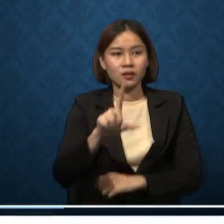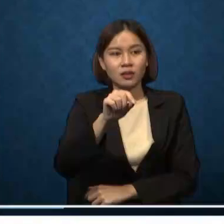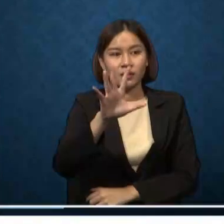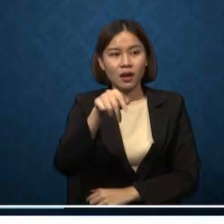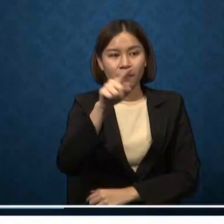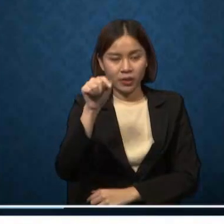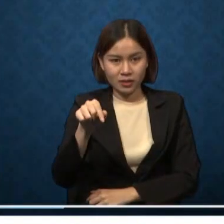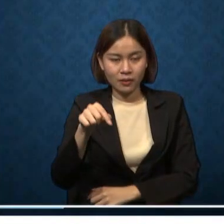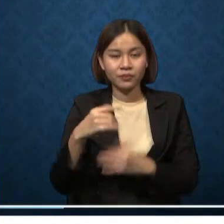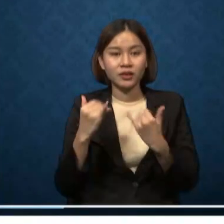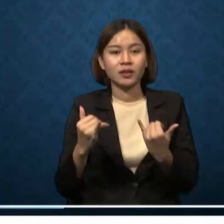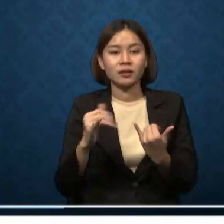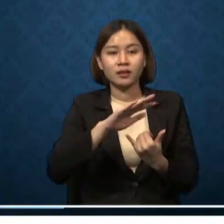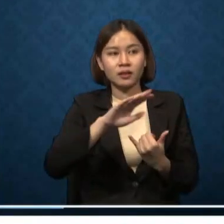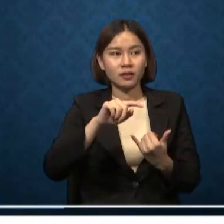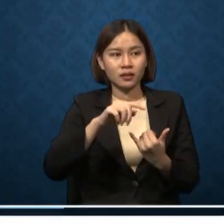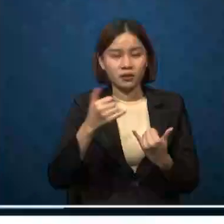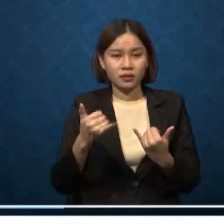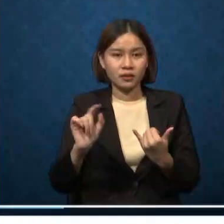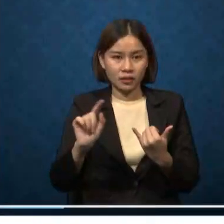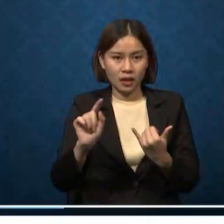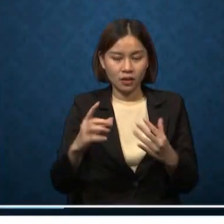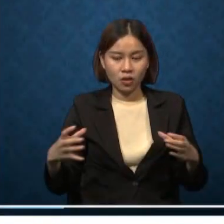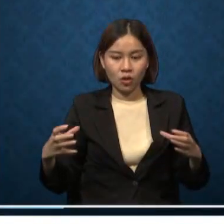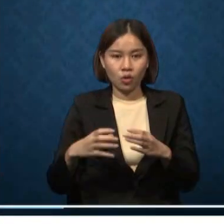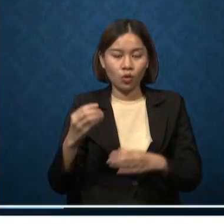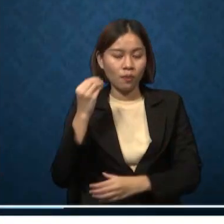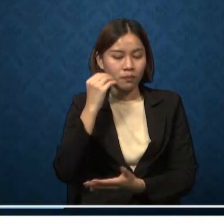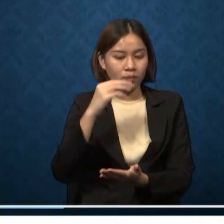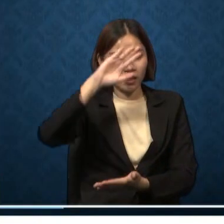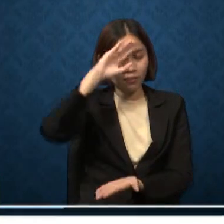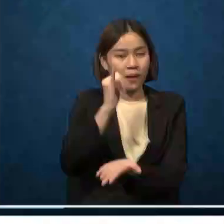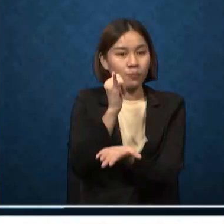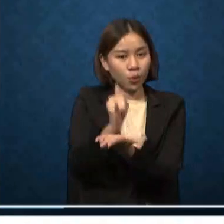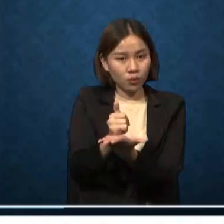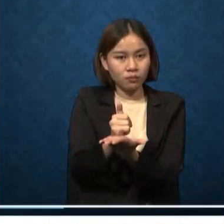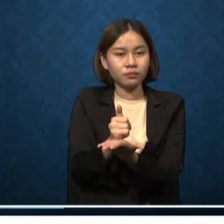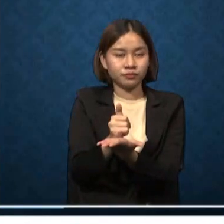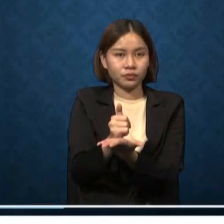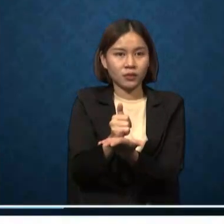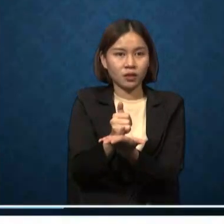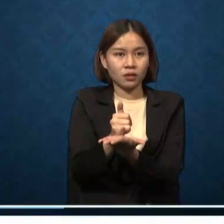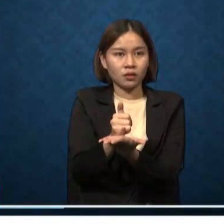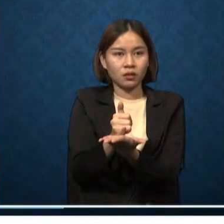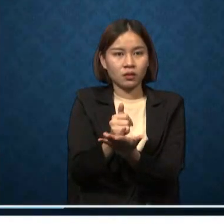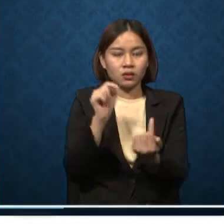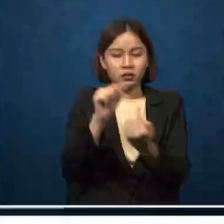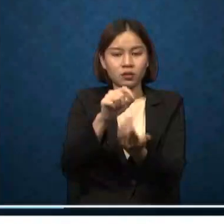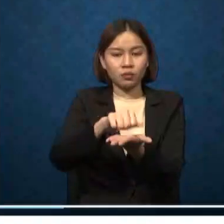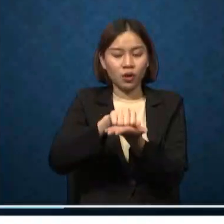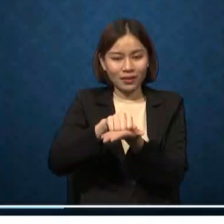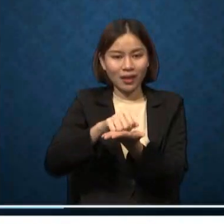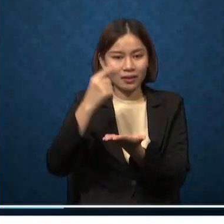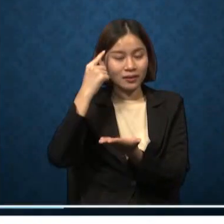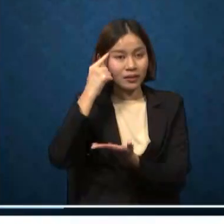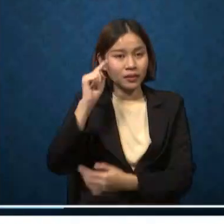คะทั้งนี้เนี่ยในส่วนของกลุ่มติดบ้านติดเตียงจะเป็นกลุ่มที่เข้าถึงบริการที่เราคาดว่า